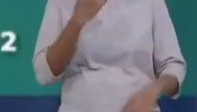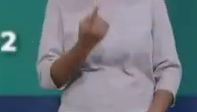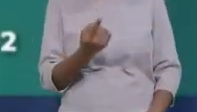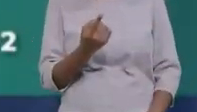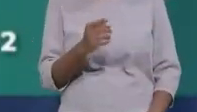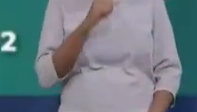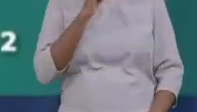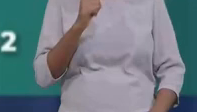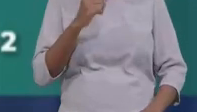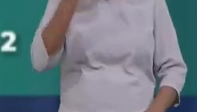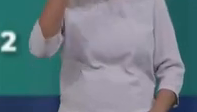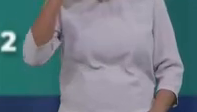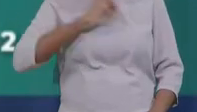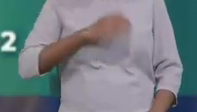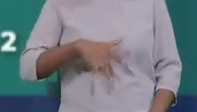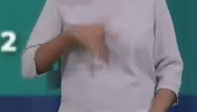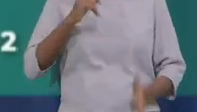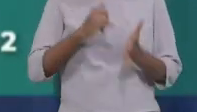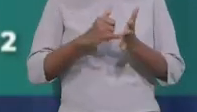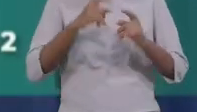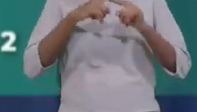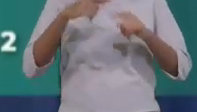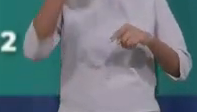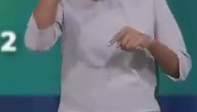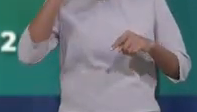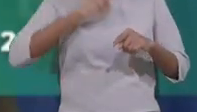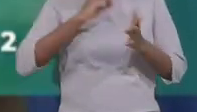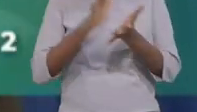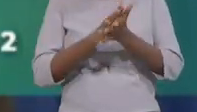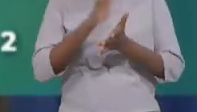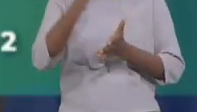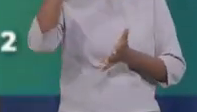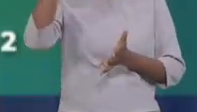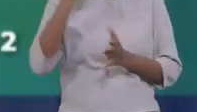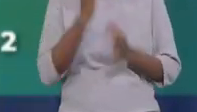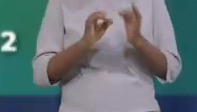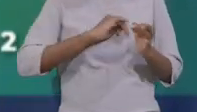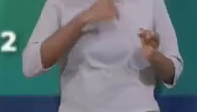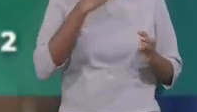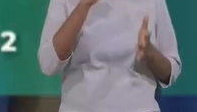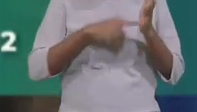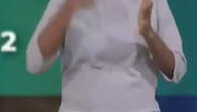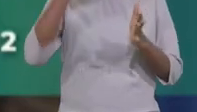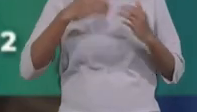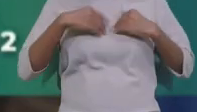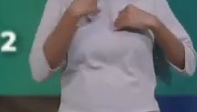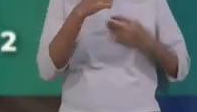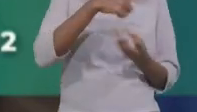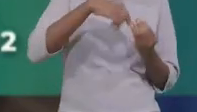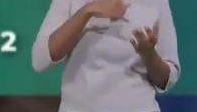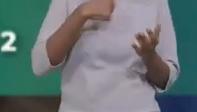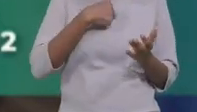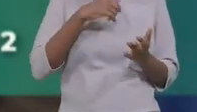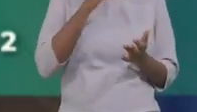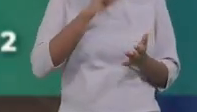dit, pas parce que je le sens, mais parce que je crois en Dieu, si je dis ce que Dieu a dit